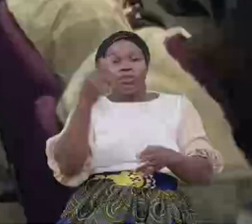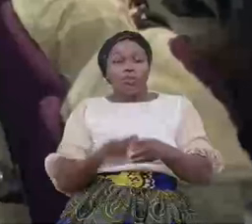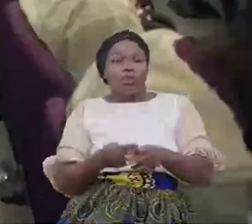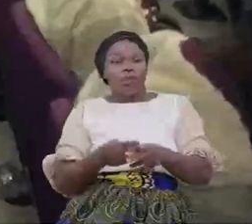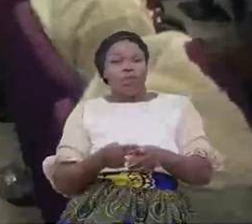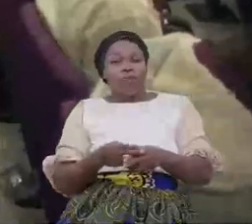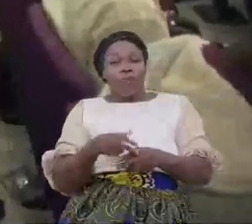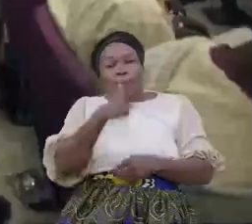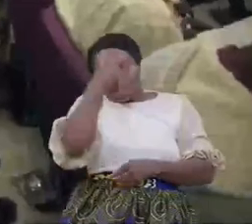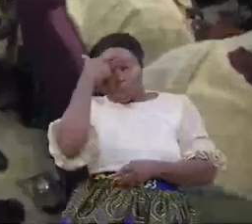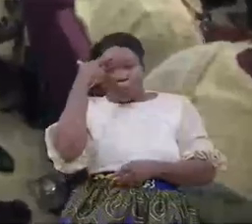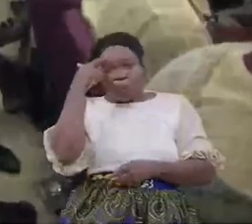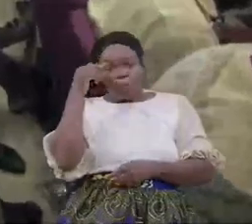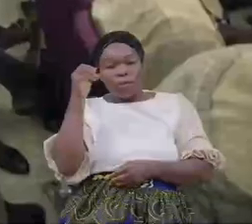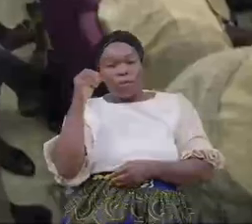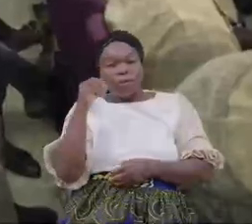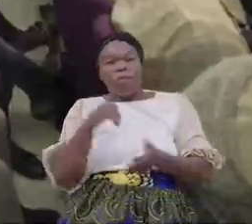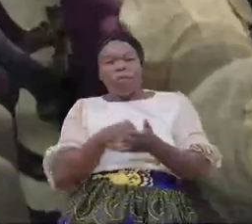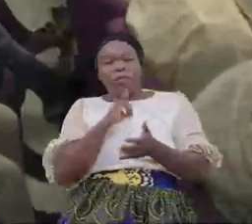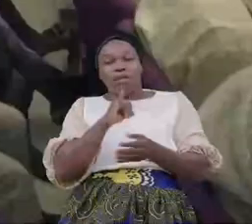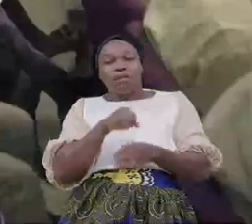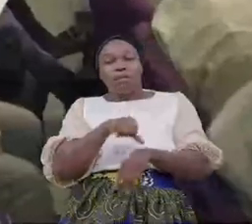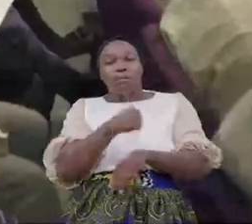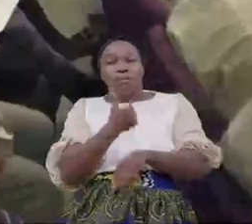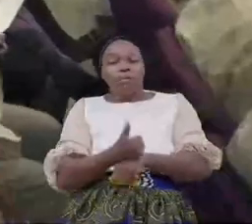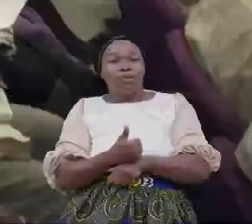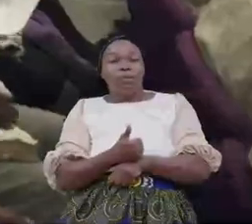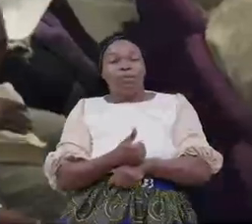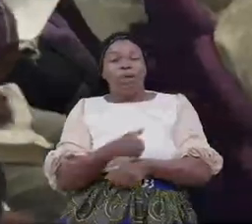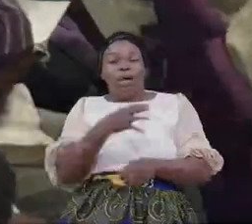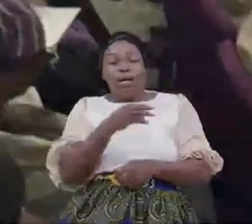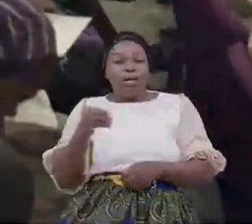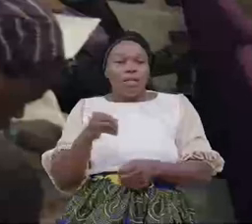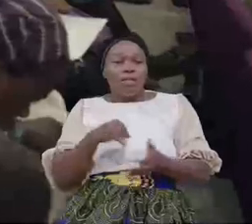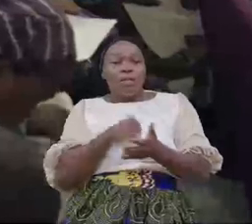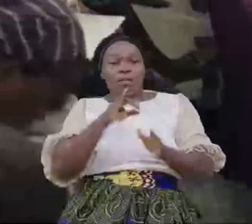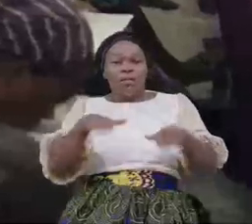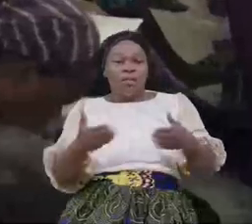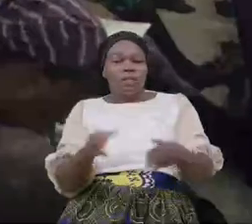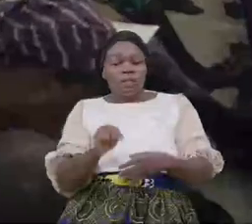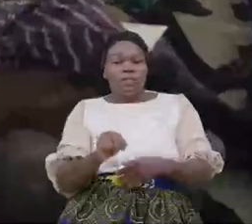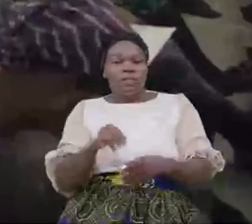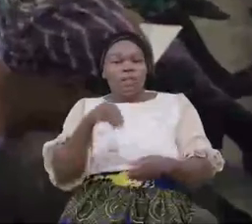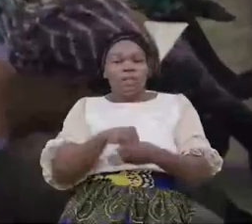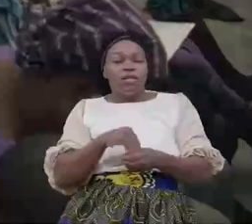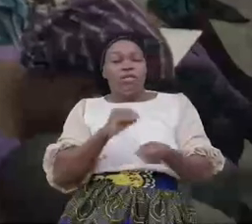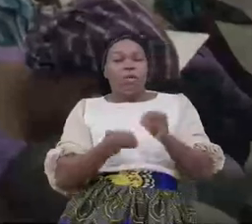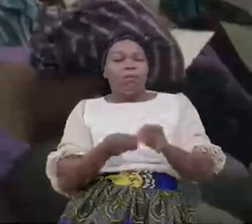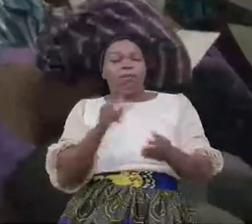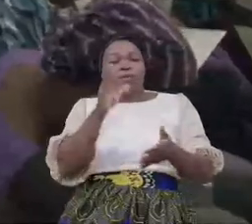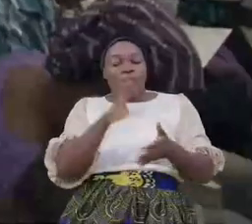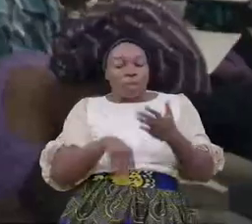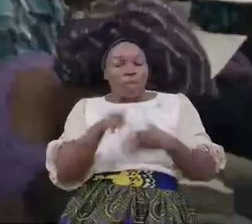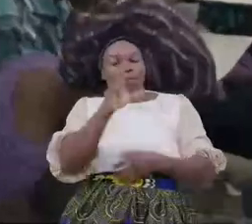délivrance est assurée ce soir parce que c'est réglé, c'est donné. Et dit Nombre chapitre 33, je